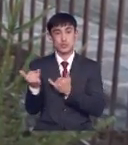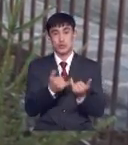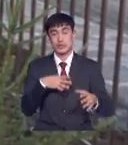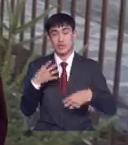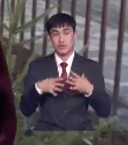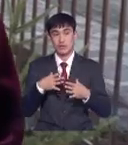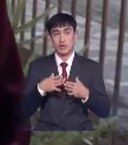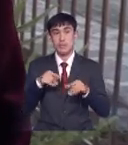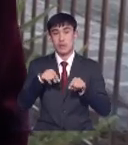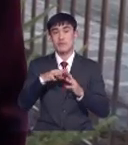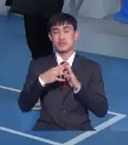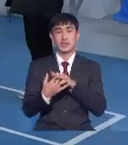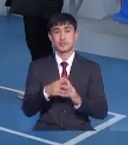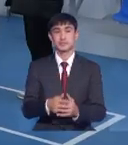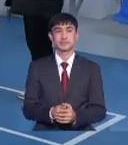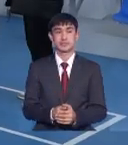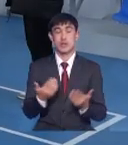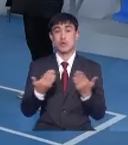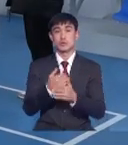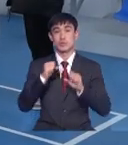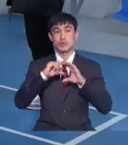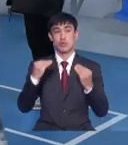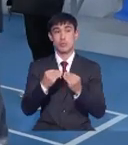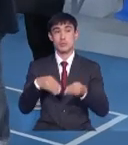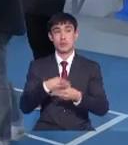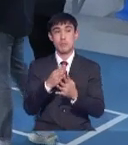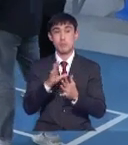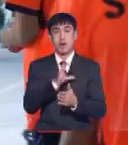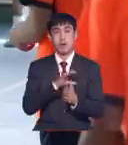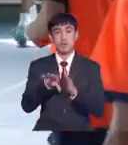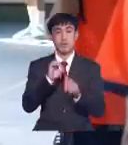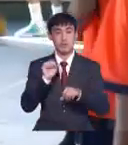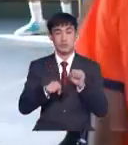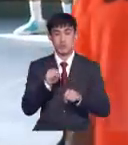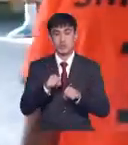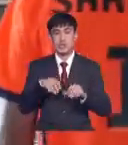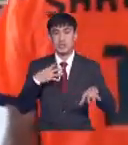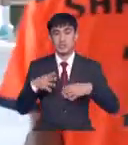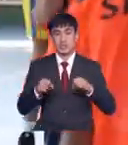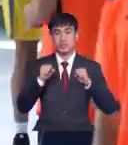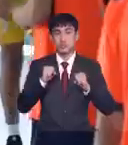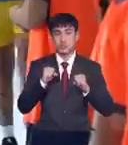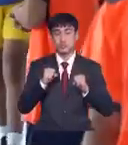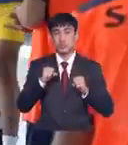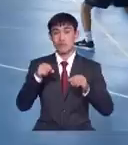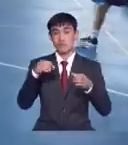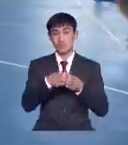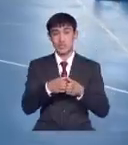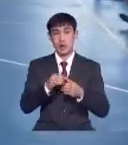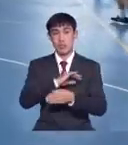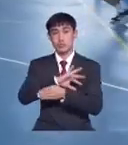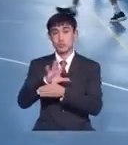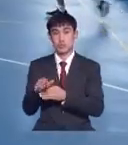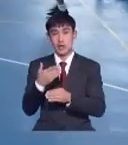для тренировок прямо в селе. Новый спортивный комплекс предлагает богатый выбор возможностей для занятий спортом. Внутри здания